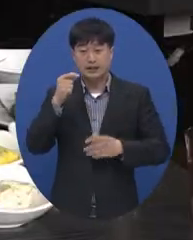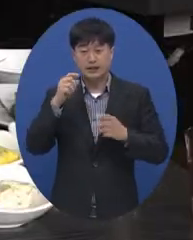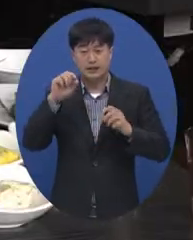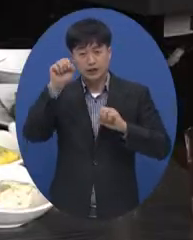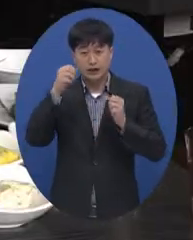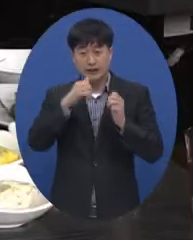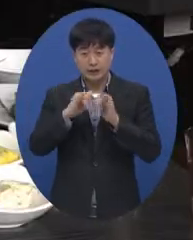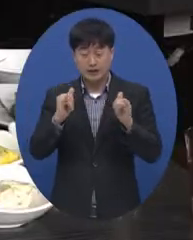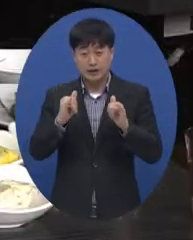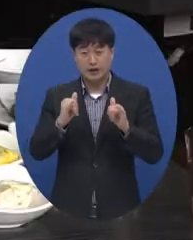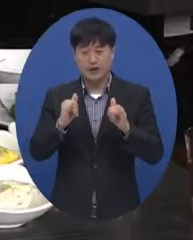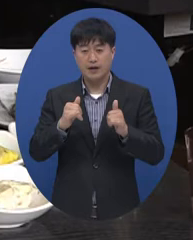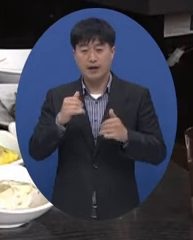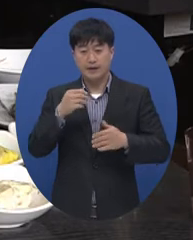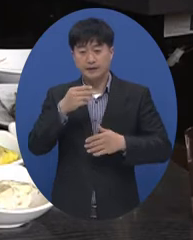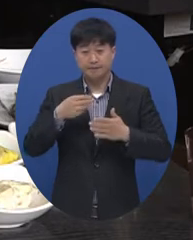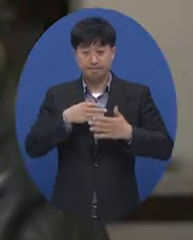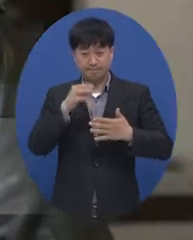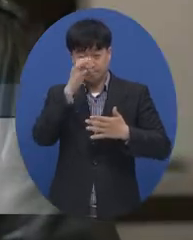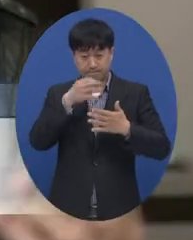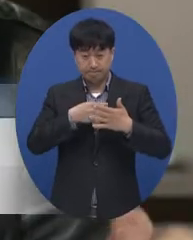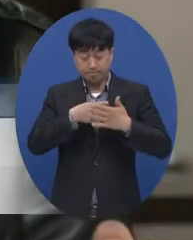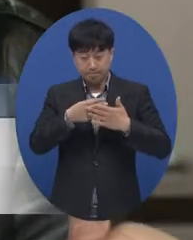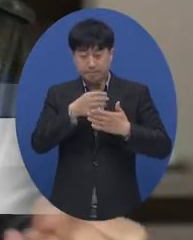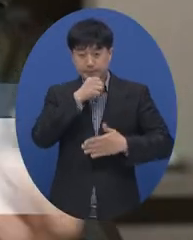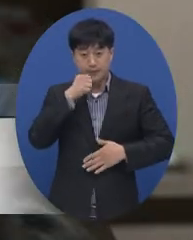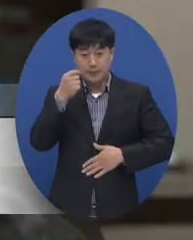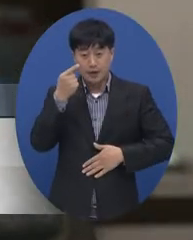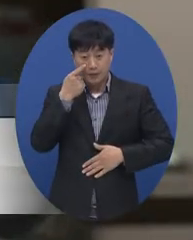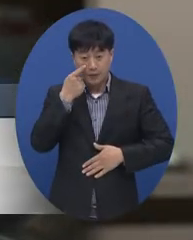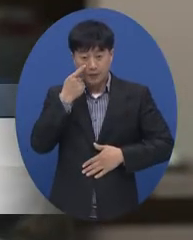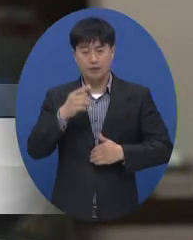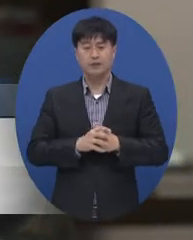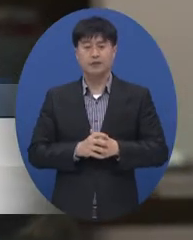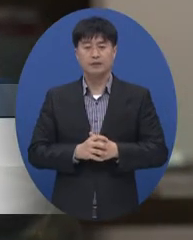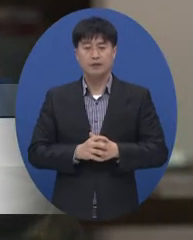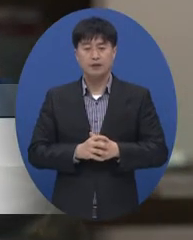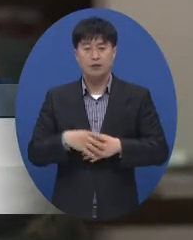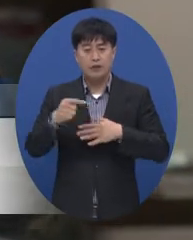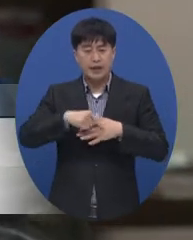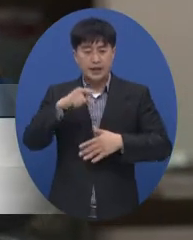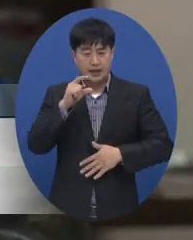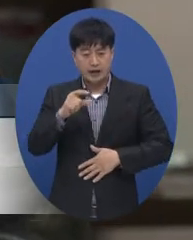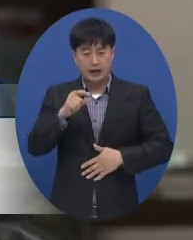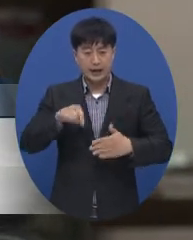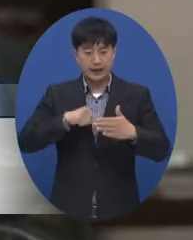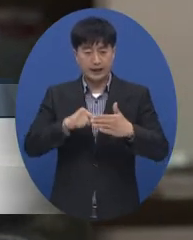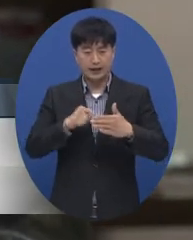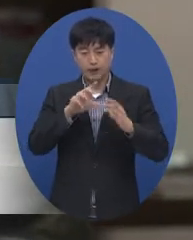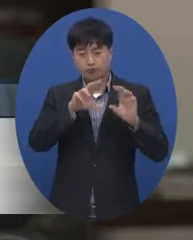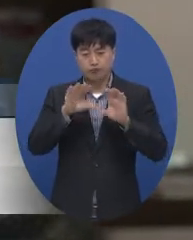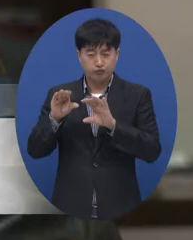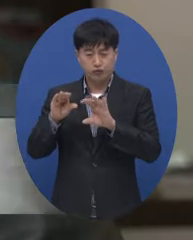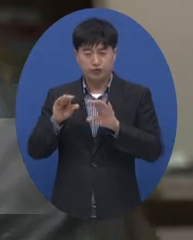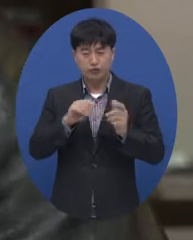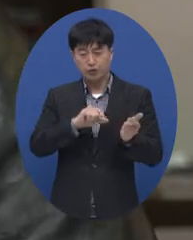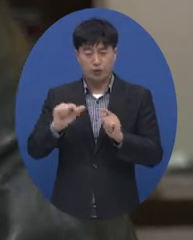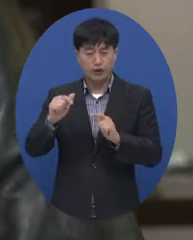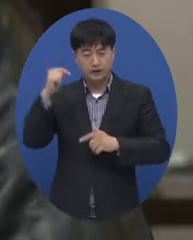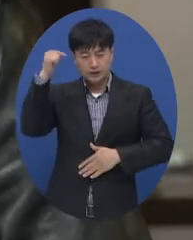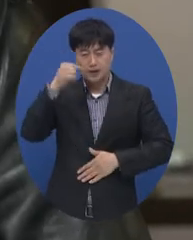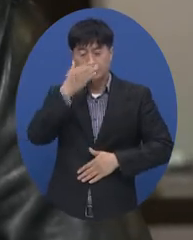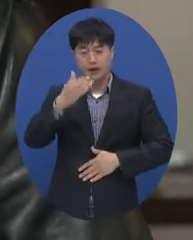모습이 눈과 귀를 사로잡습니다. 겉은 바삭하고 속은 아주 부드러운 그 아주 다양한 그 식감을 느낄 수가